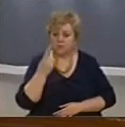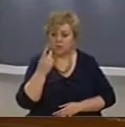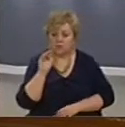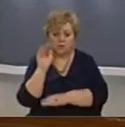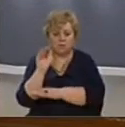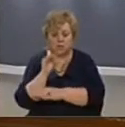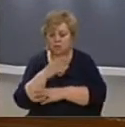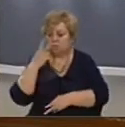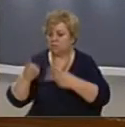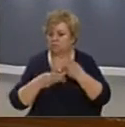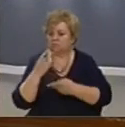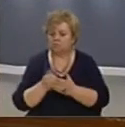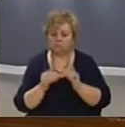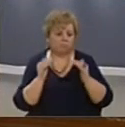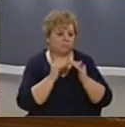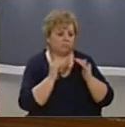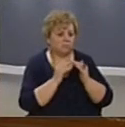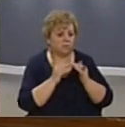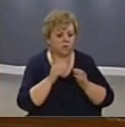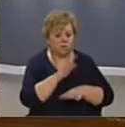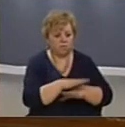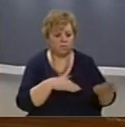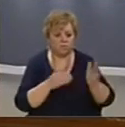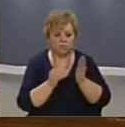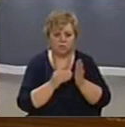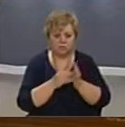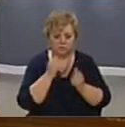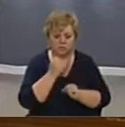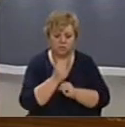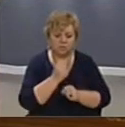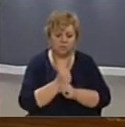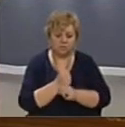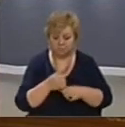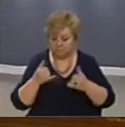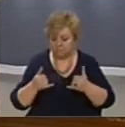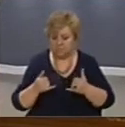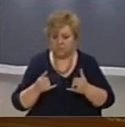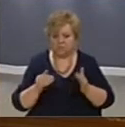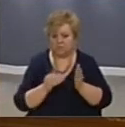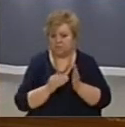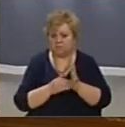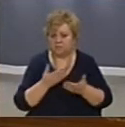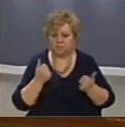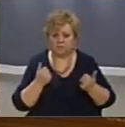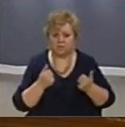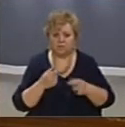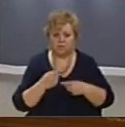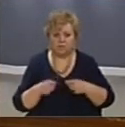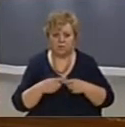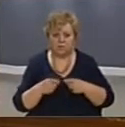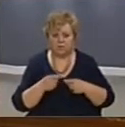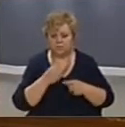tillë i auditorit, unë plotësisht pajtona që kuvendi duhet ta bëjë detyrën e vet. Por tash për tash nuk ka nevojë, sepse edhe